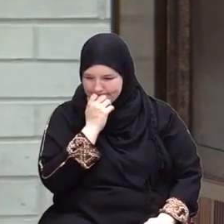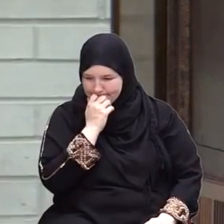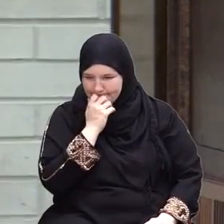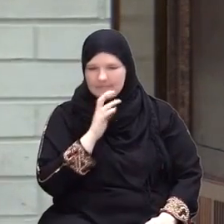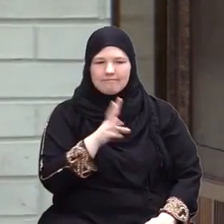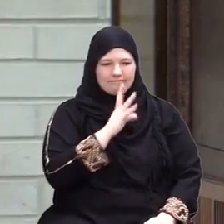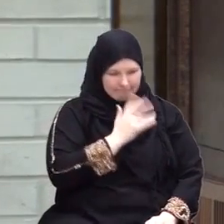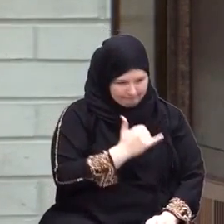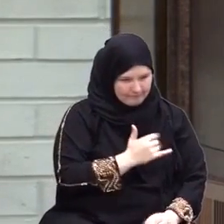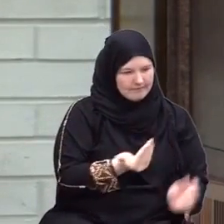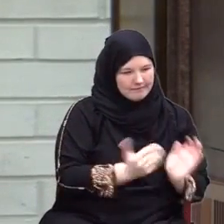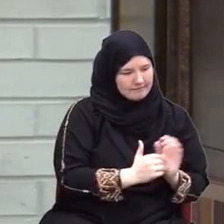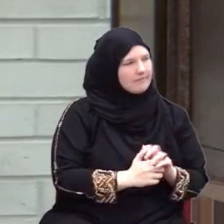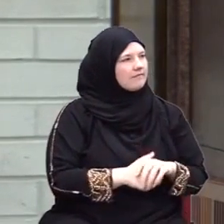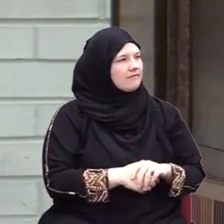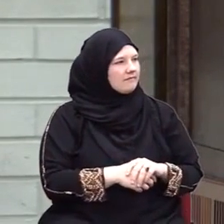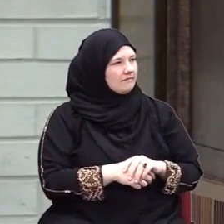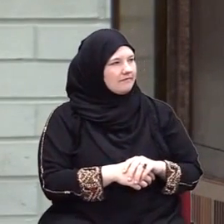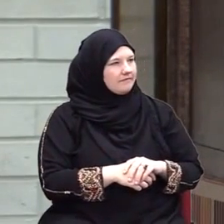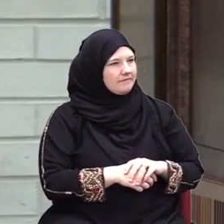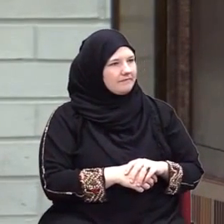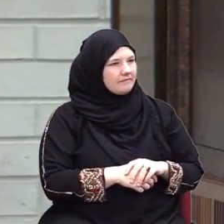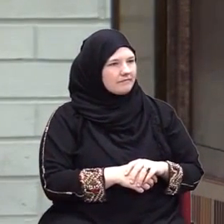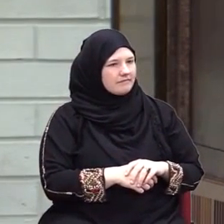one الذي آتيناه آياتنا